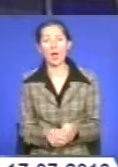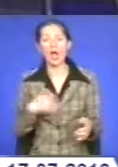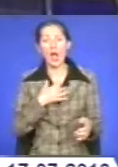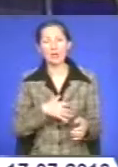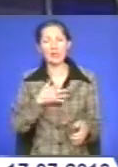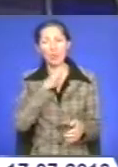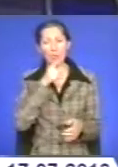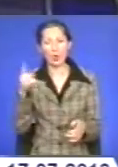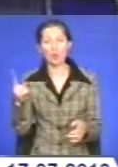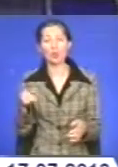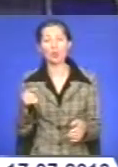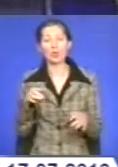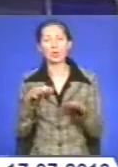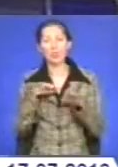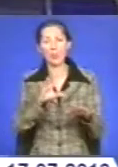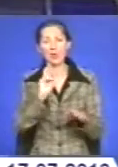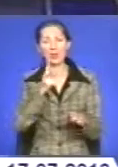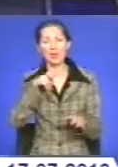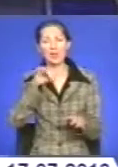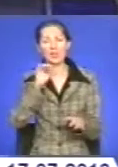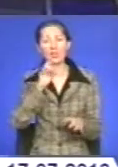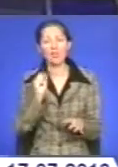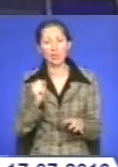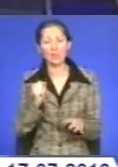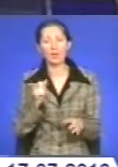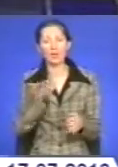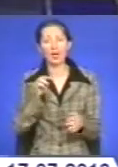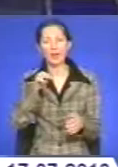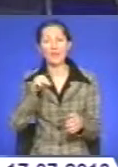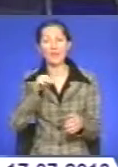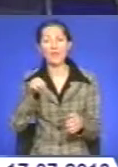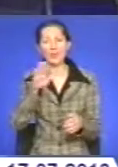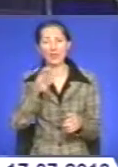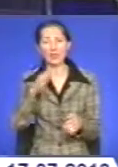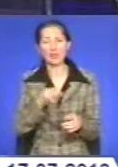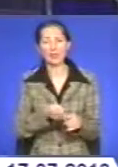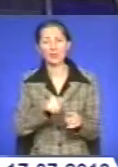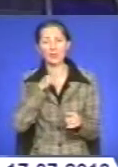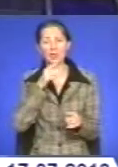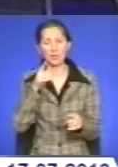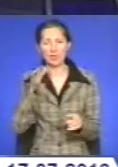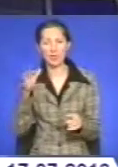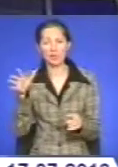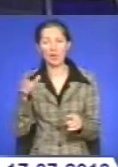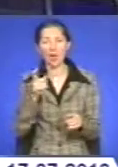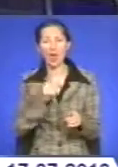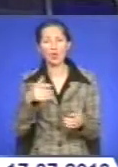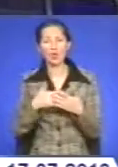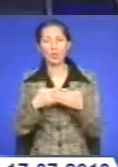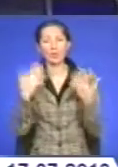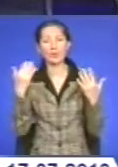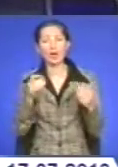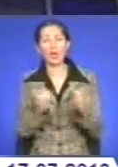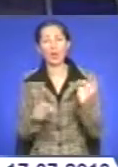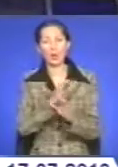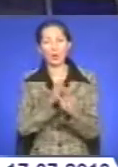Найактивніший період нападу кліщів припадає на травень-вересень. Власне, саме в цей час люди активно відпочивають на природі, працюють на